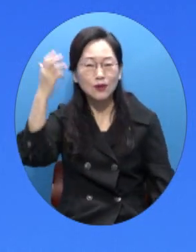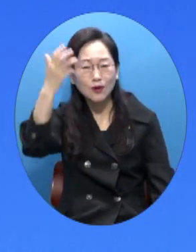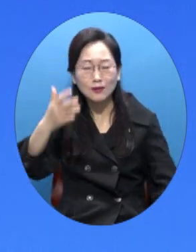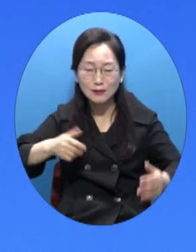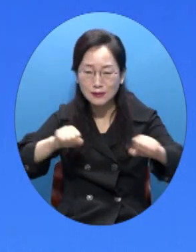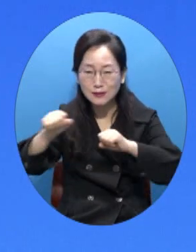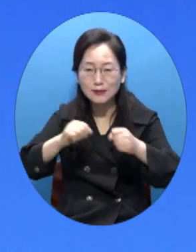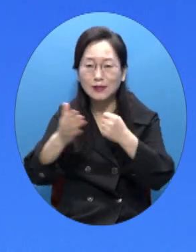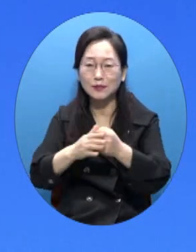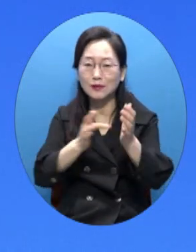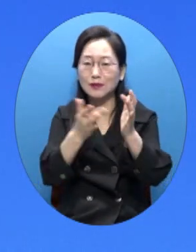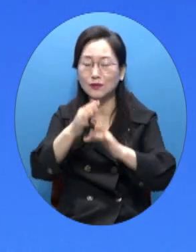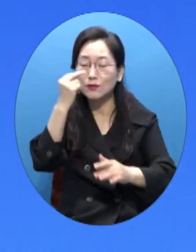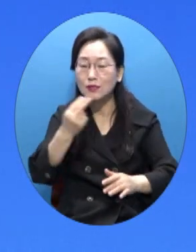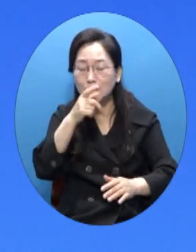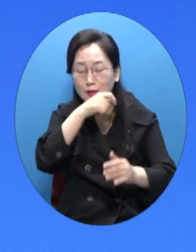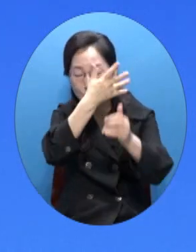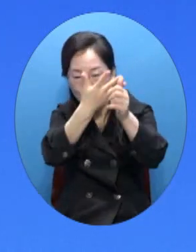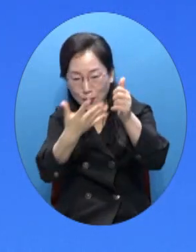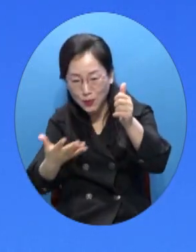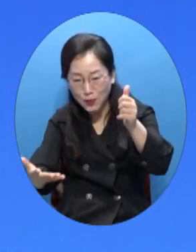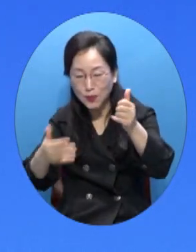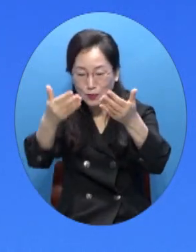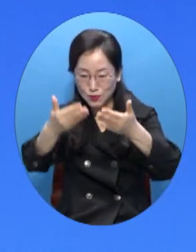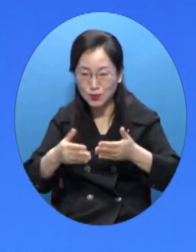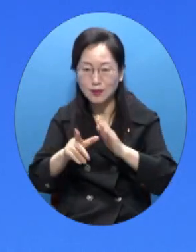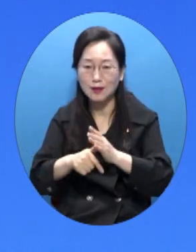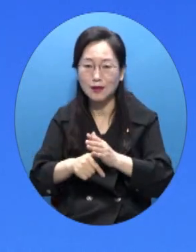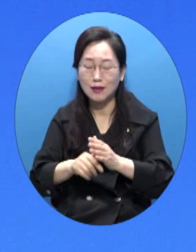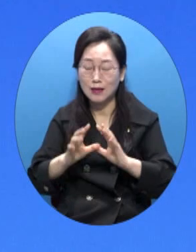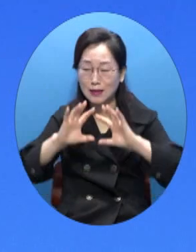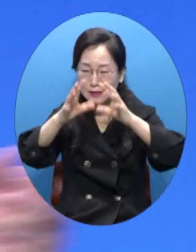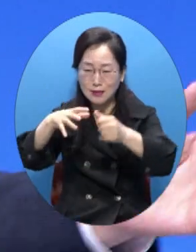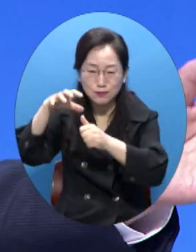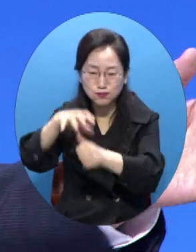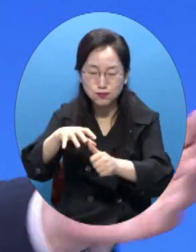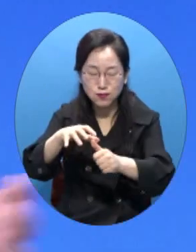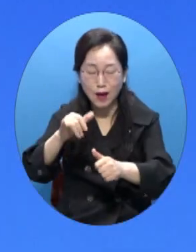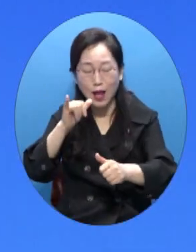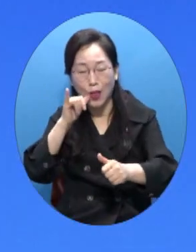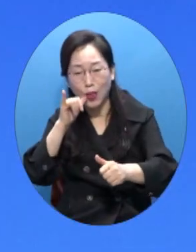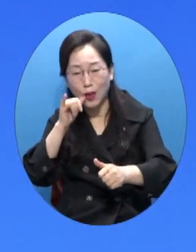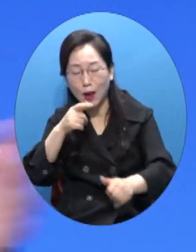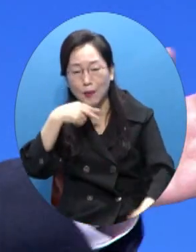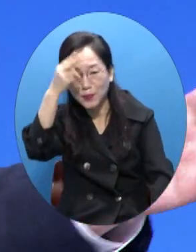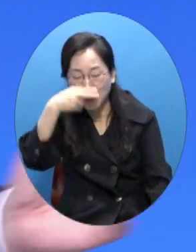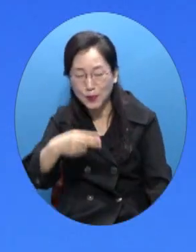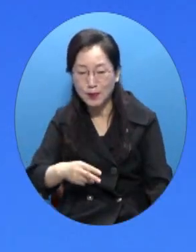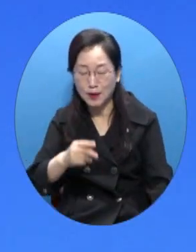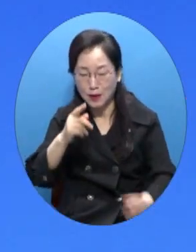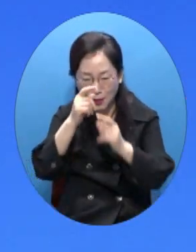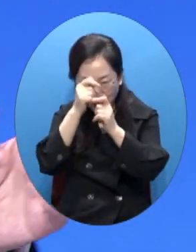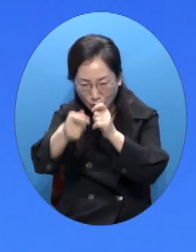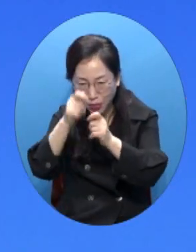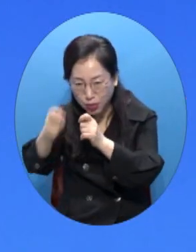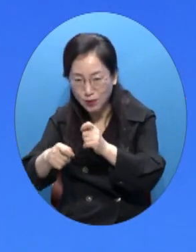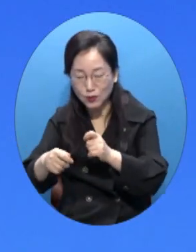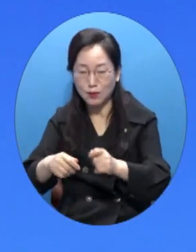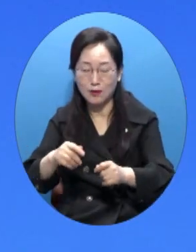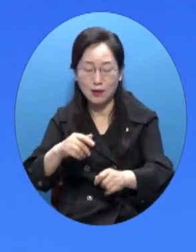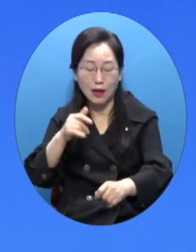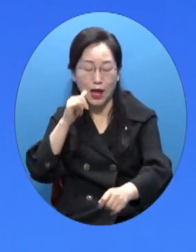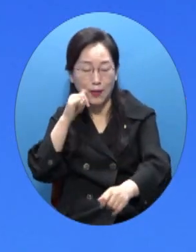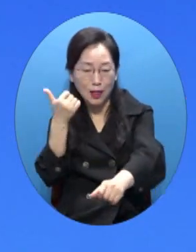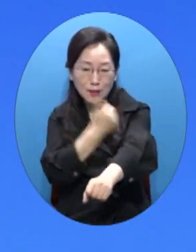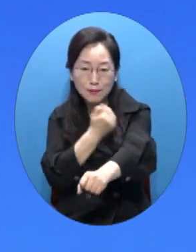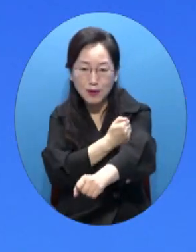생명의 생수가 흘러넘쳐나게 될 때 우리는 이 세상에서 우리를 결박하고 있는 알코올 중독에서, 도박 중독에서, 마약 중독에서 벗어날